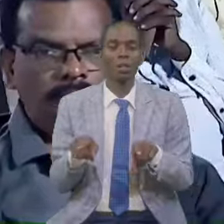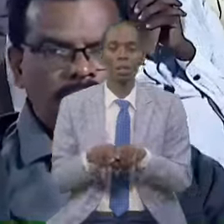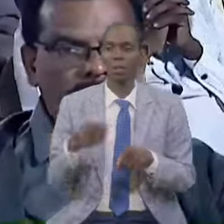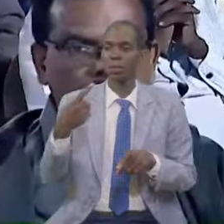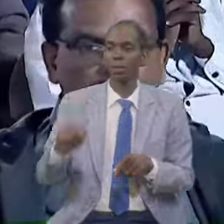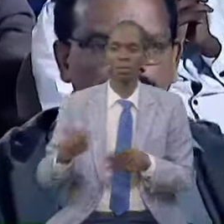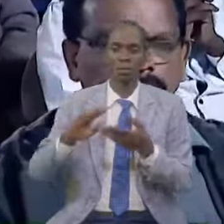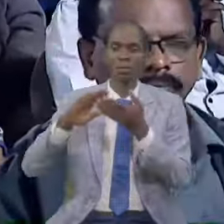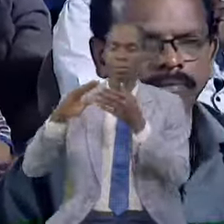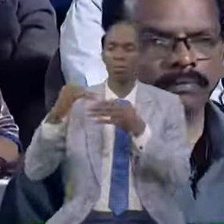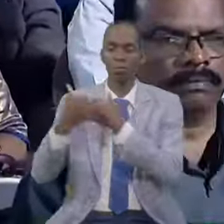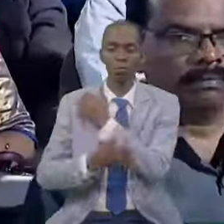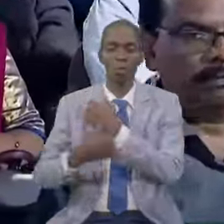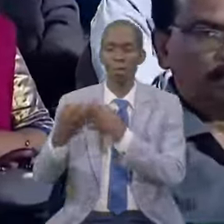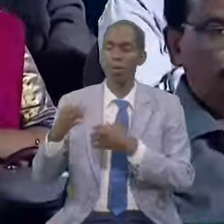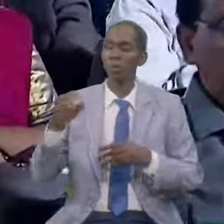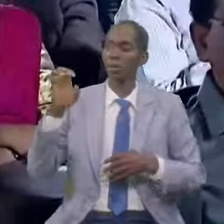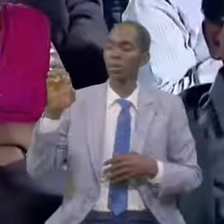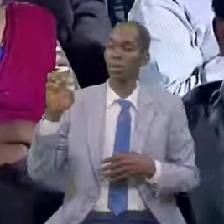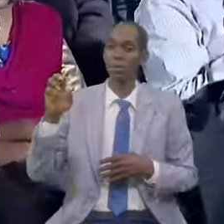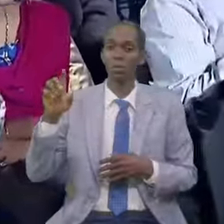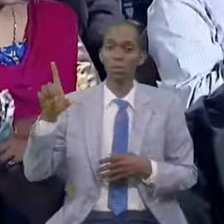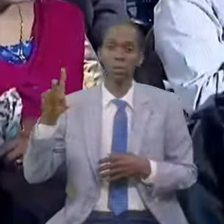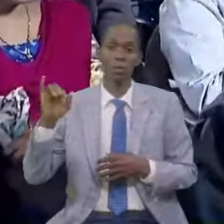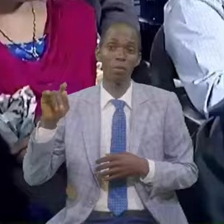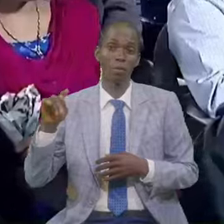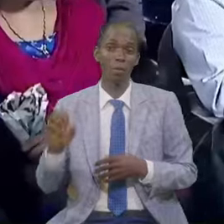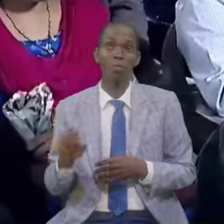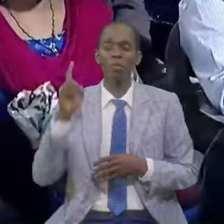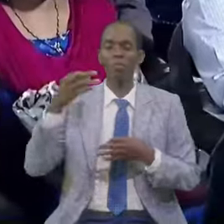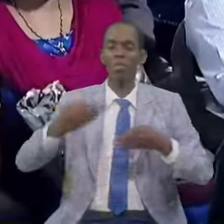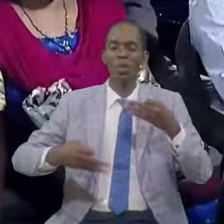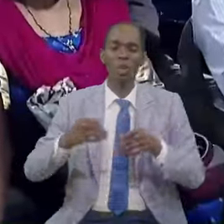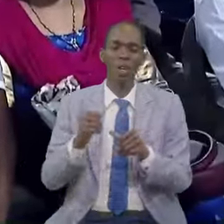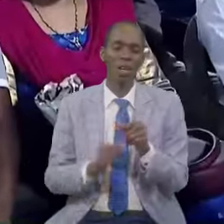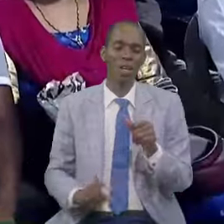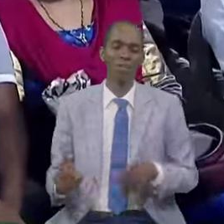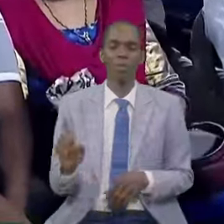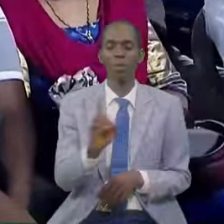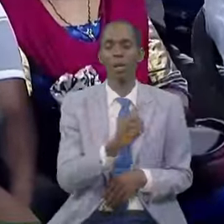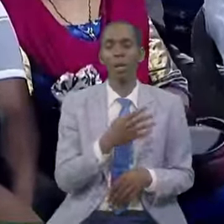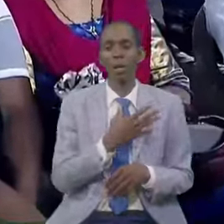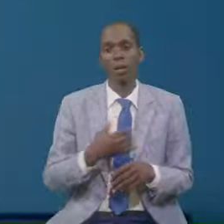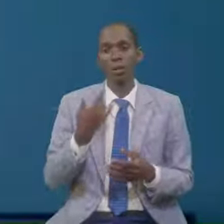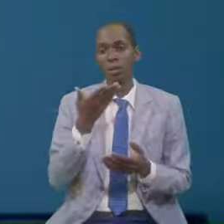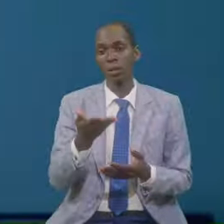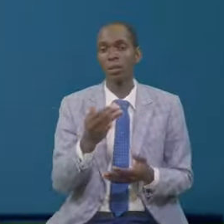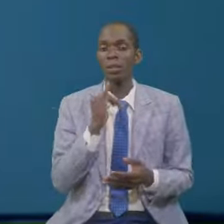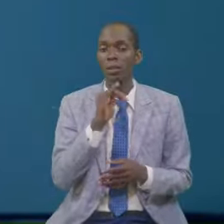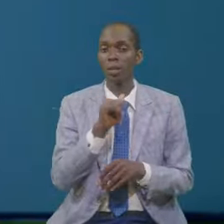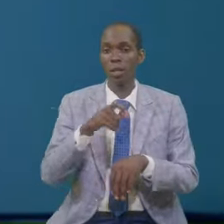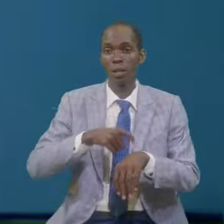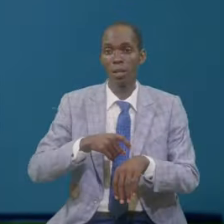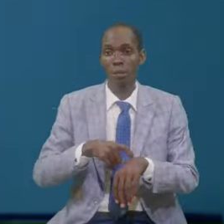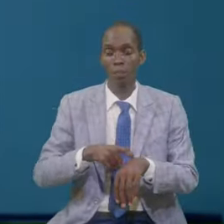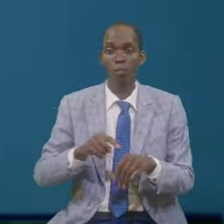పట్టణానికి. He judges everyone. ఆయన ప్రతి వారికి తీర్పు తీరుస్తాడు. And he has set a time. ఆయన ఒక సమయాన్ని నిర్ణయించాడు.